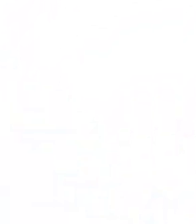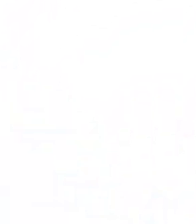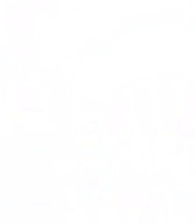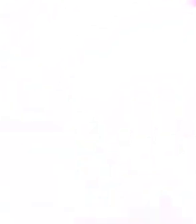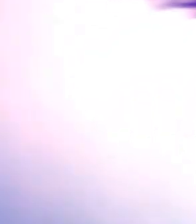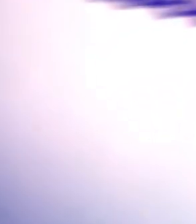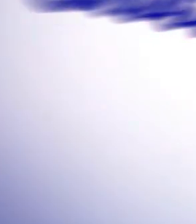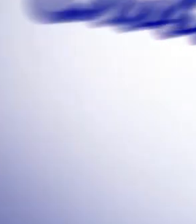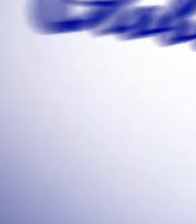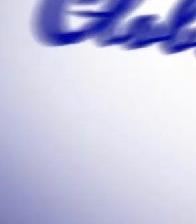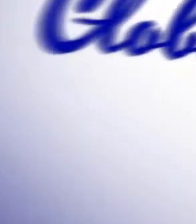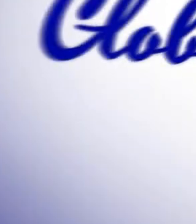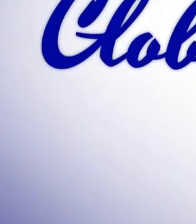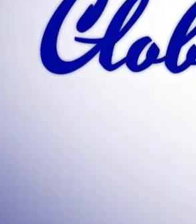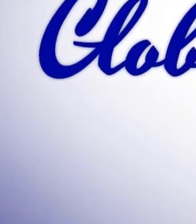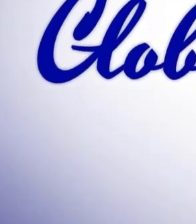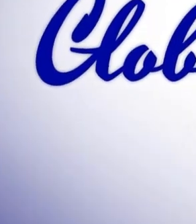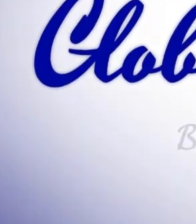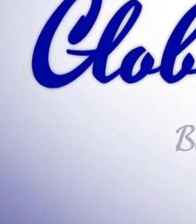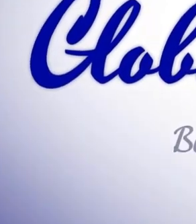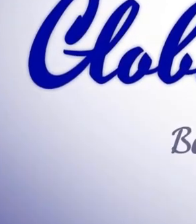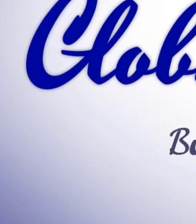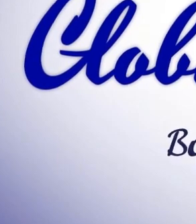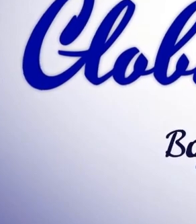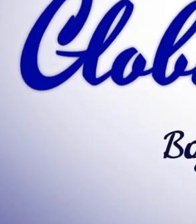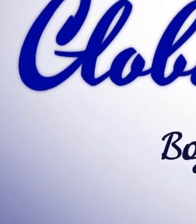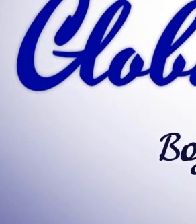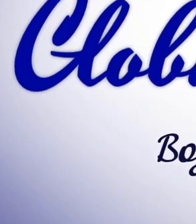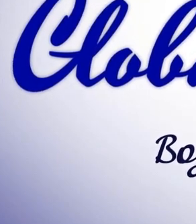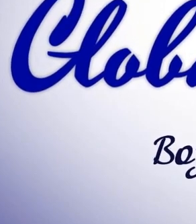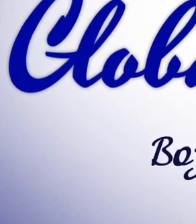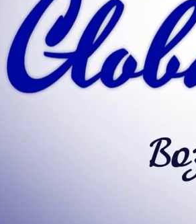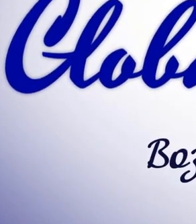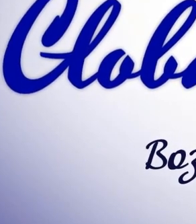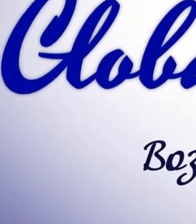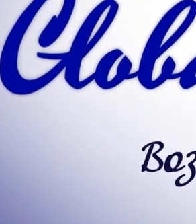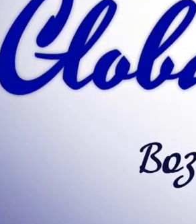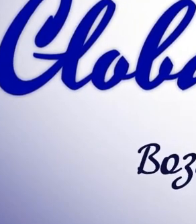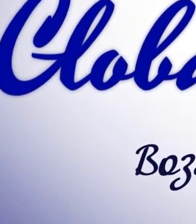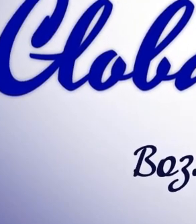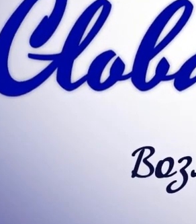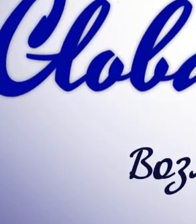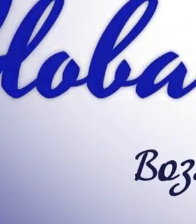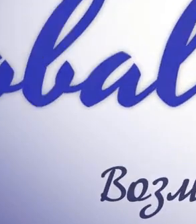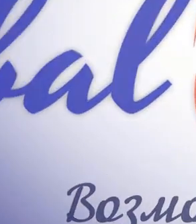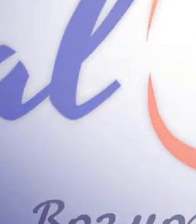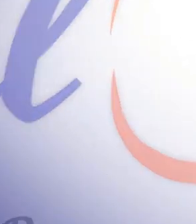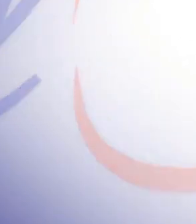Global Star Club. Возможности безграничны.